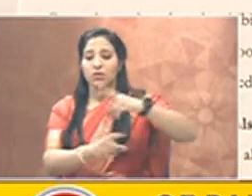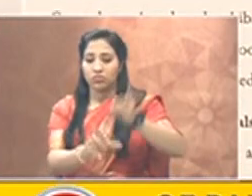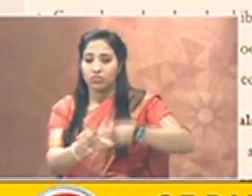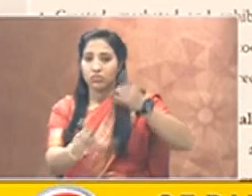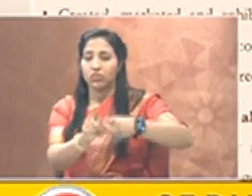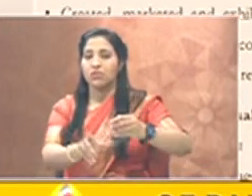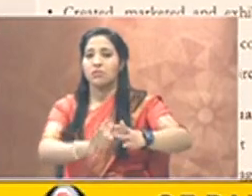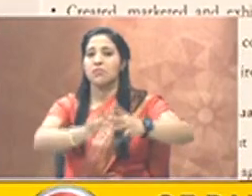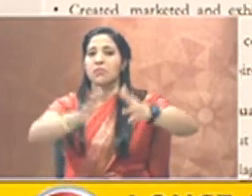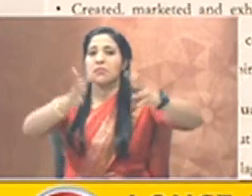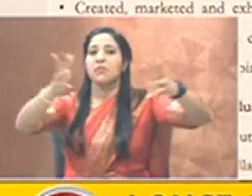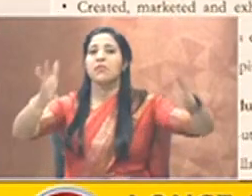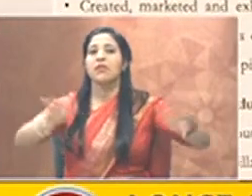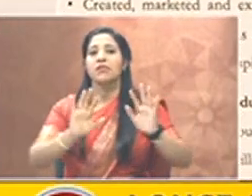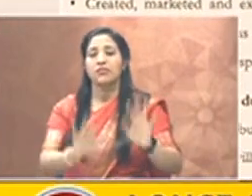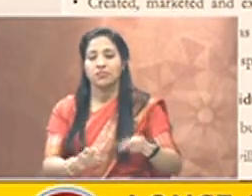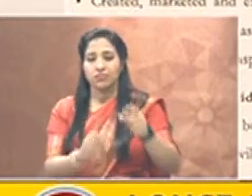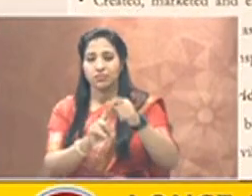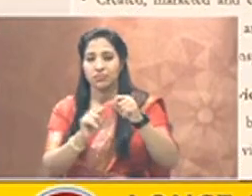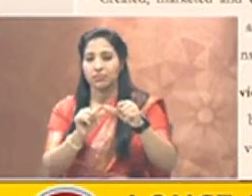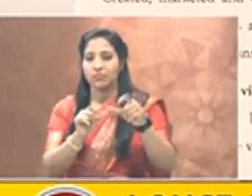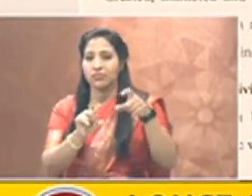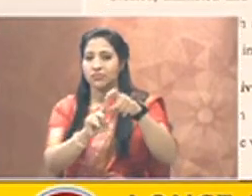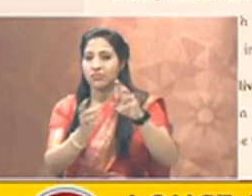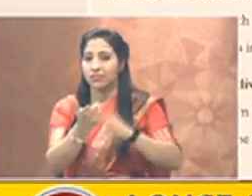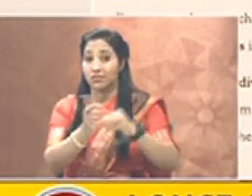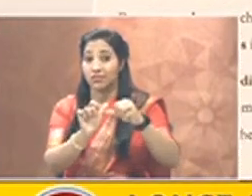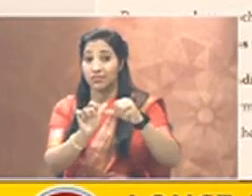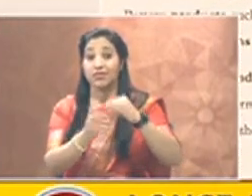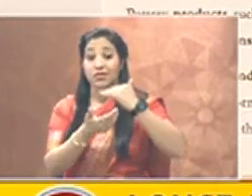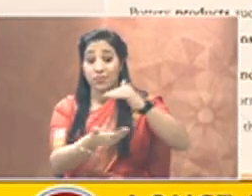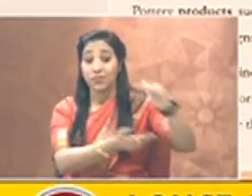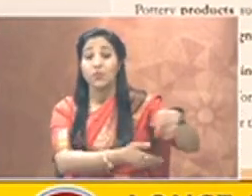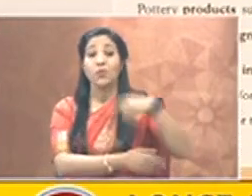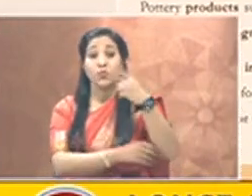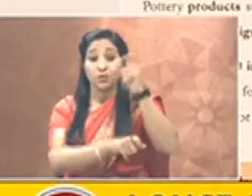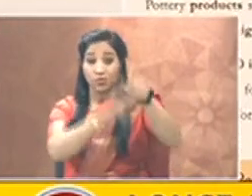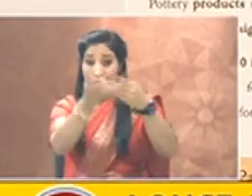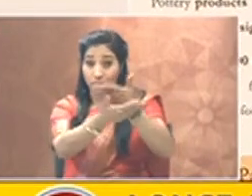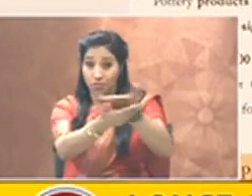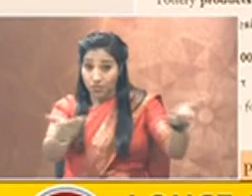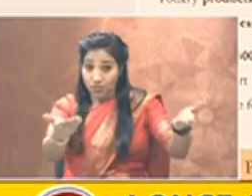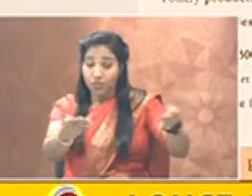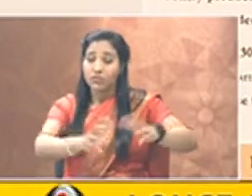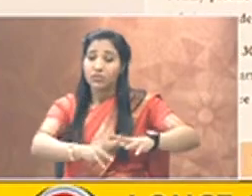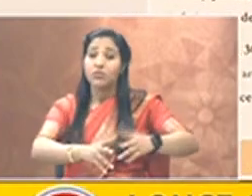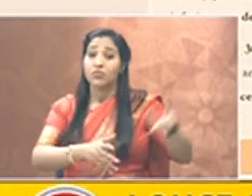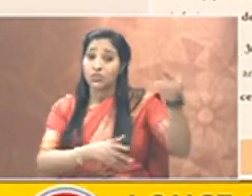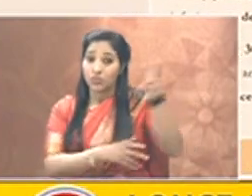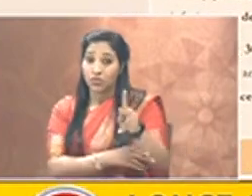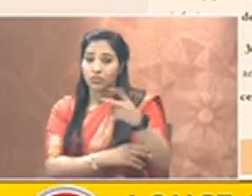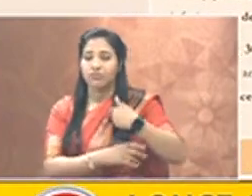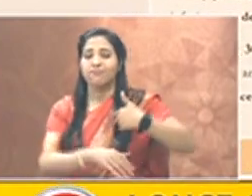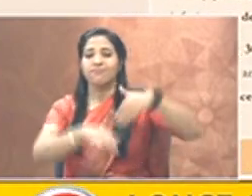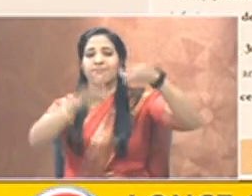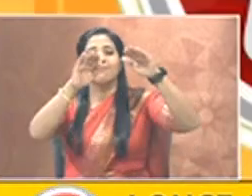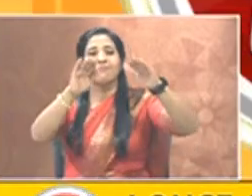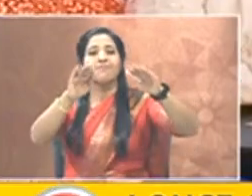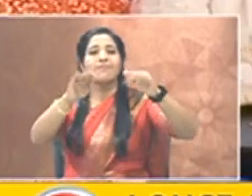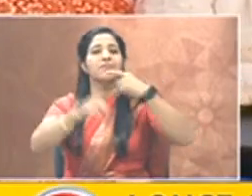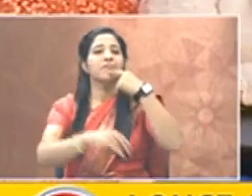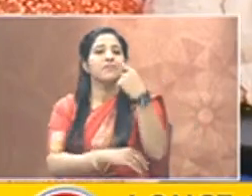बढ़ता जा रहा है। मैं पद्म सम्मान पाने वाले सभी लोगों को फिर अपनी शुभकामनाएं देता